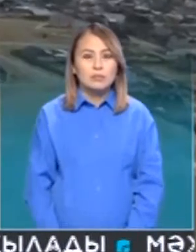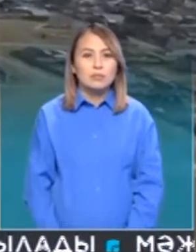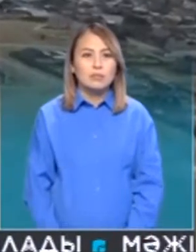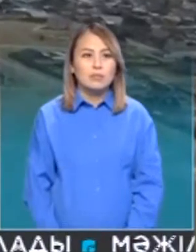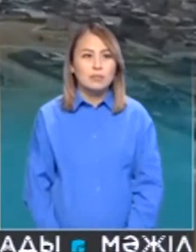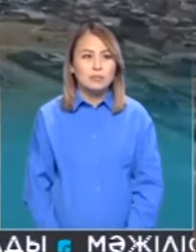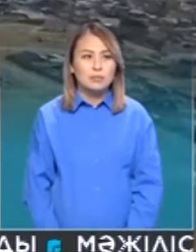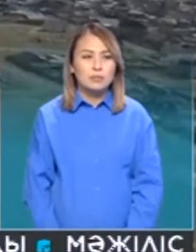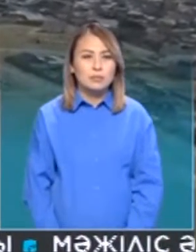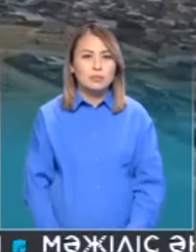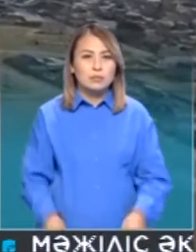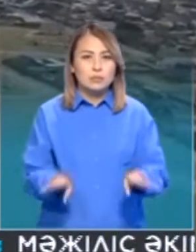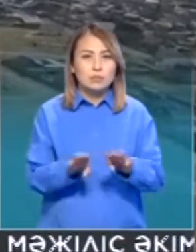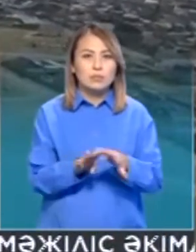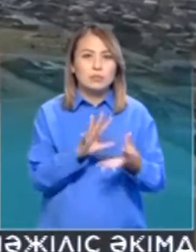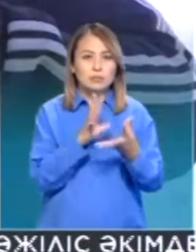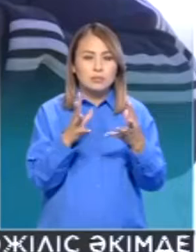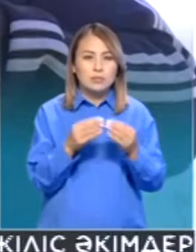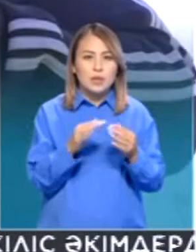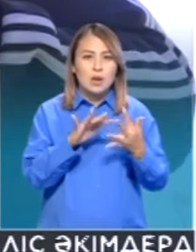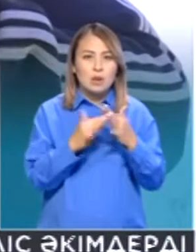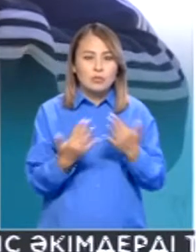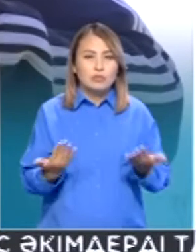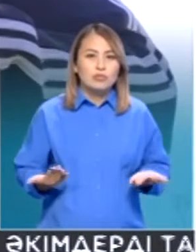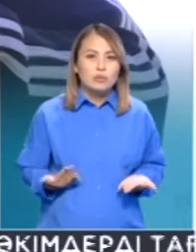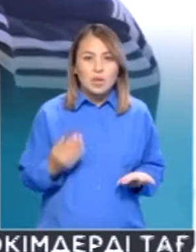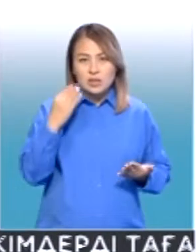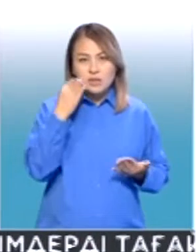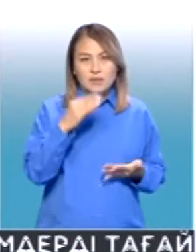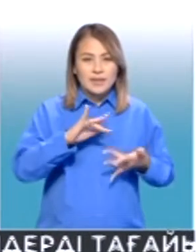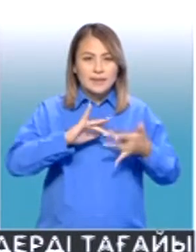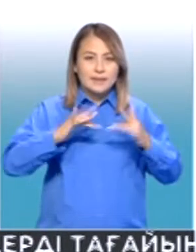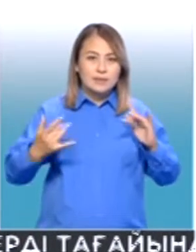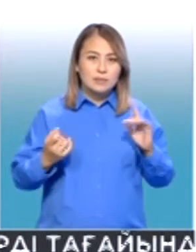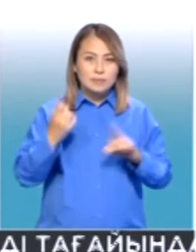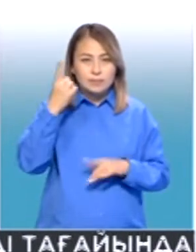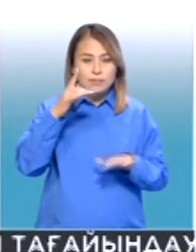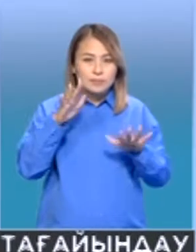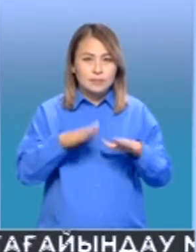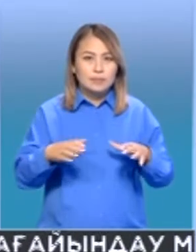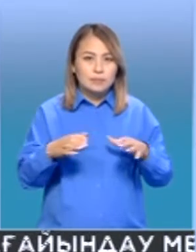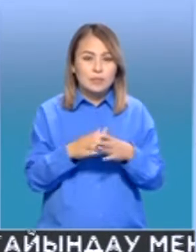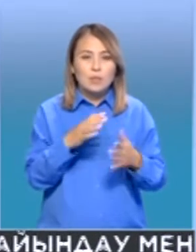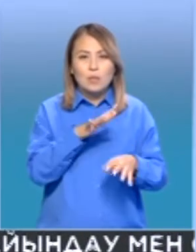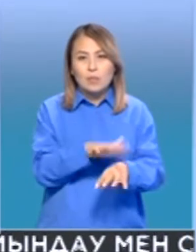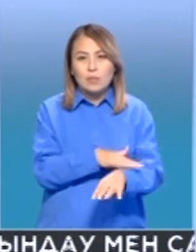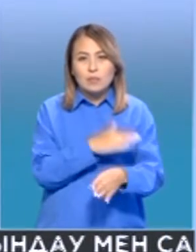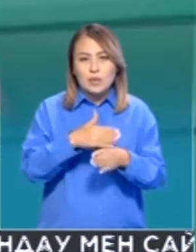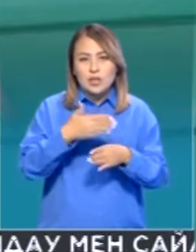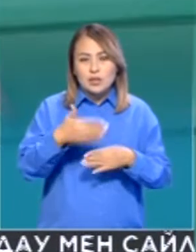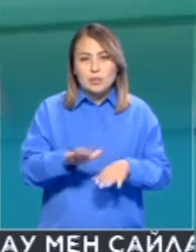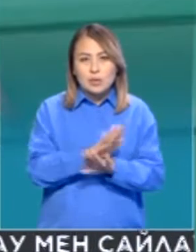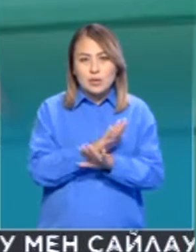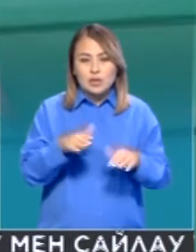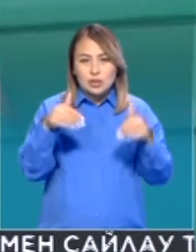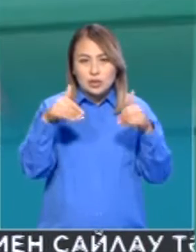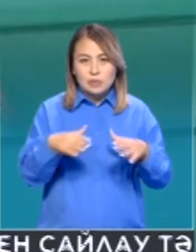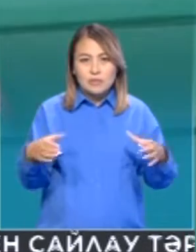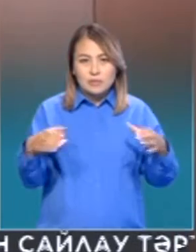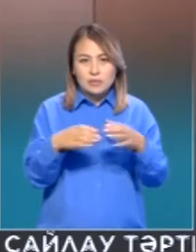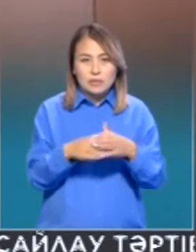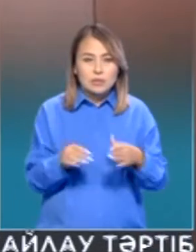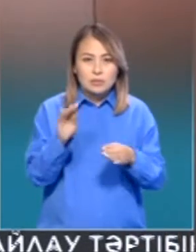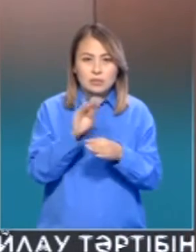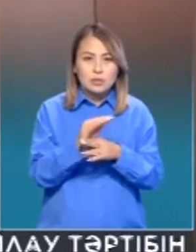Ел халқының 40%-ға жуығы ауылда тұрады. Оның бәрі сапалы интернетке қол жеткізген жоқ. Бірақ көп кешікпей мәселе шешімін табады, өйткені Қазақстан